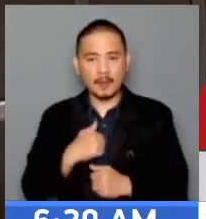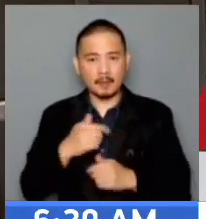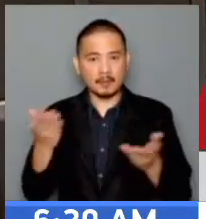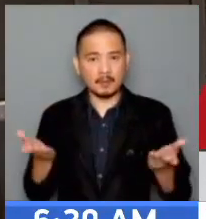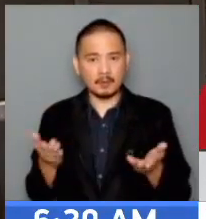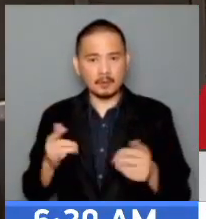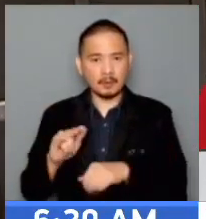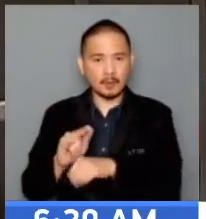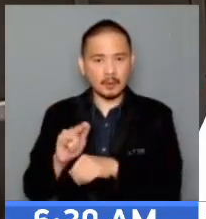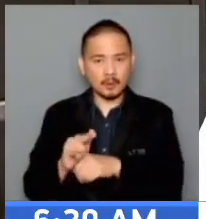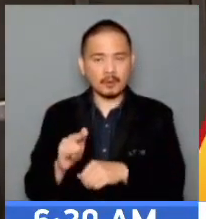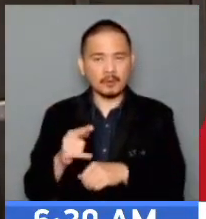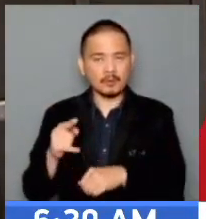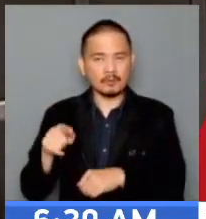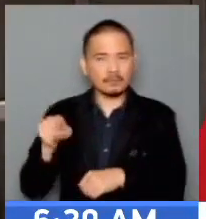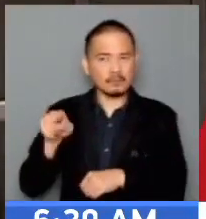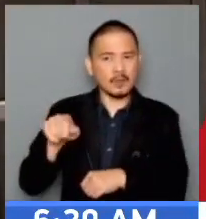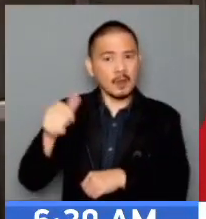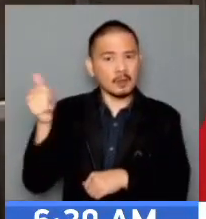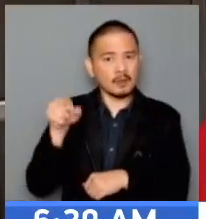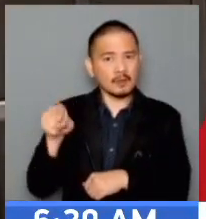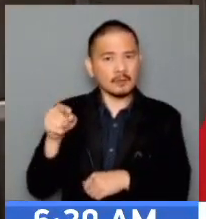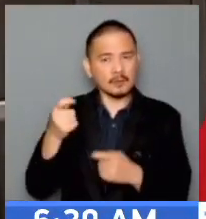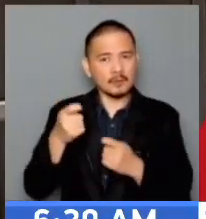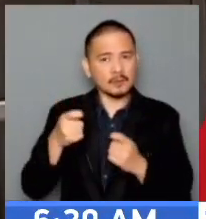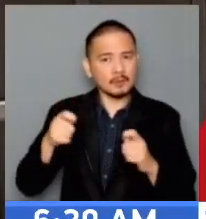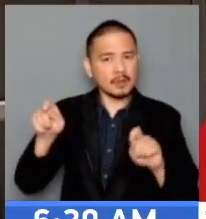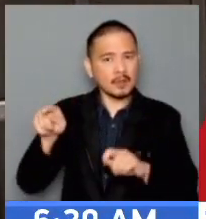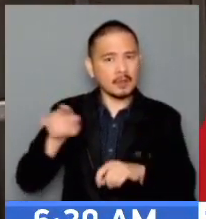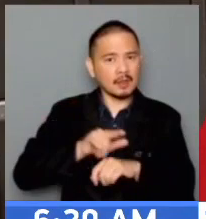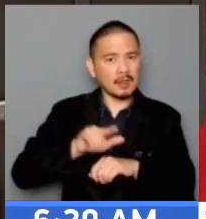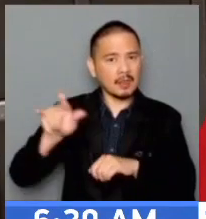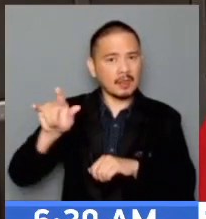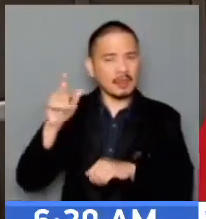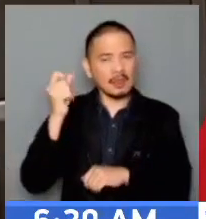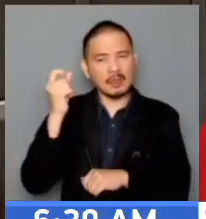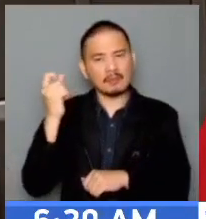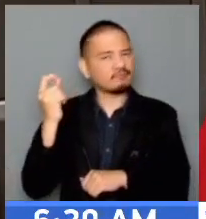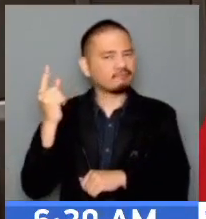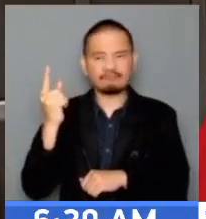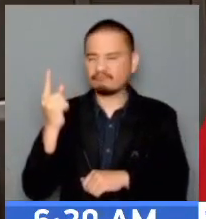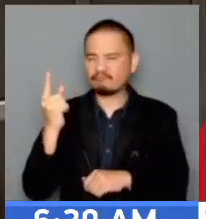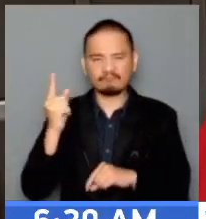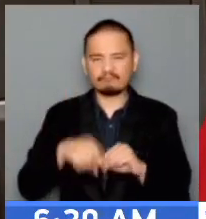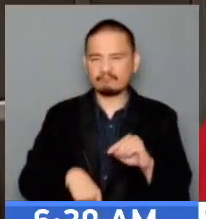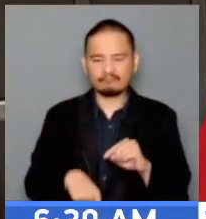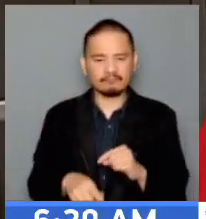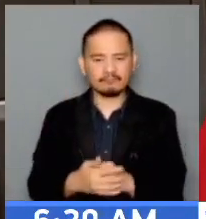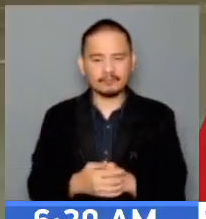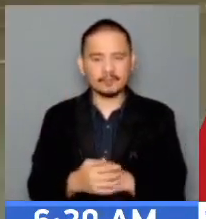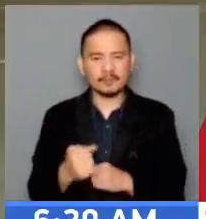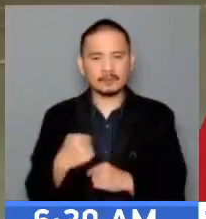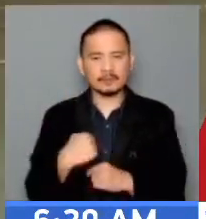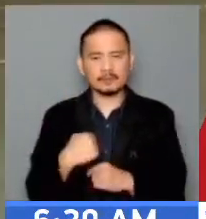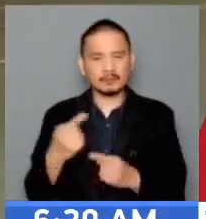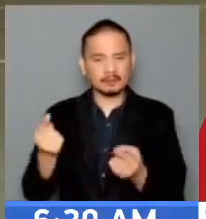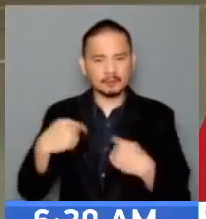Nag-attempt pa naman yung eroplano pero talagang hindi na kaya. So bumalik po kayo naman? Oo, bumalik ulit kami.